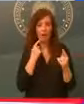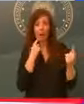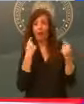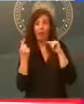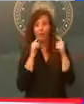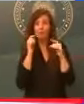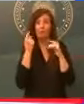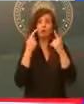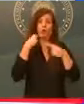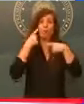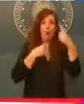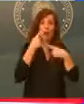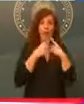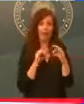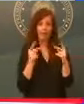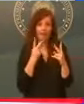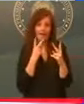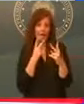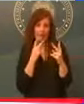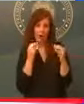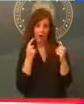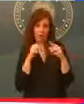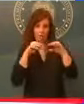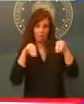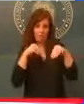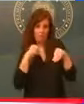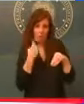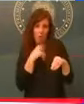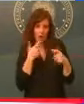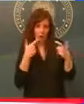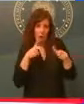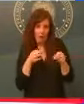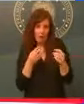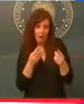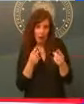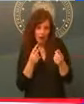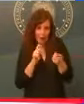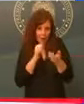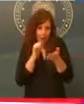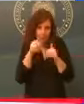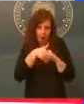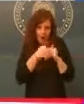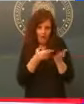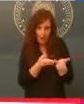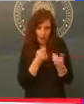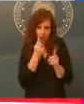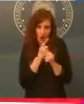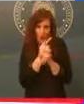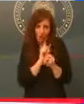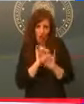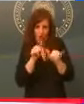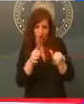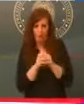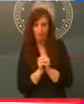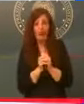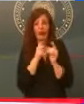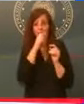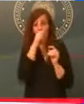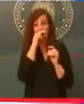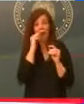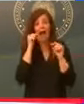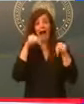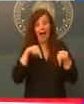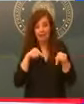alcuni di questi in parte riformati in questo momento la roadmap è questa prossimo